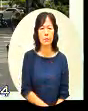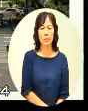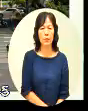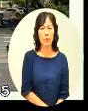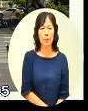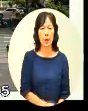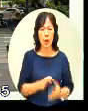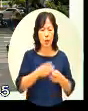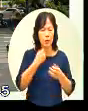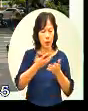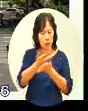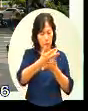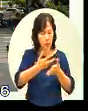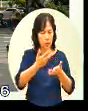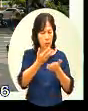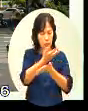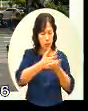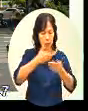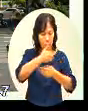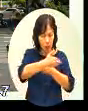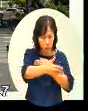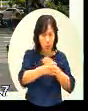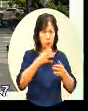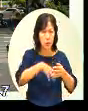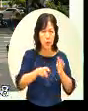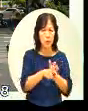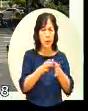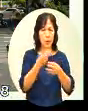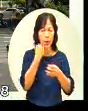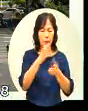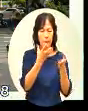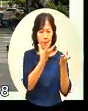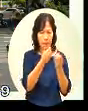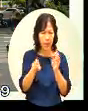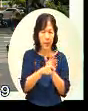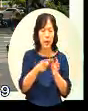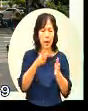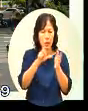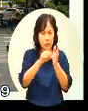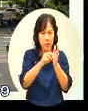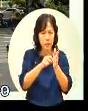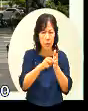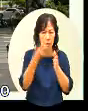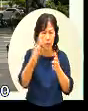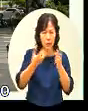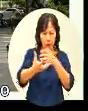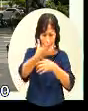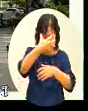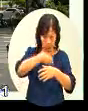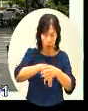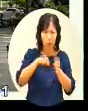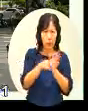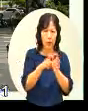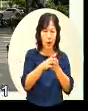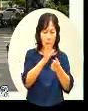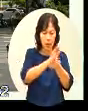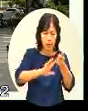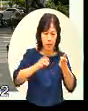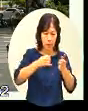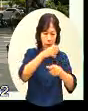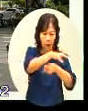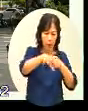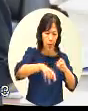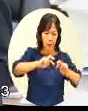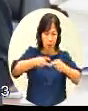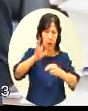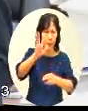整个协调的过程当中，它是没有办法把这样的一个秒数的概念去带动跟周边的环境的改变。